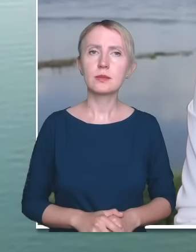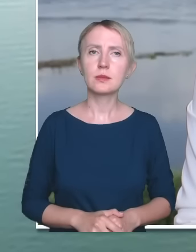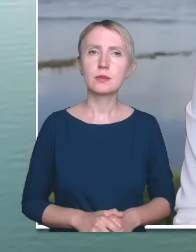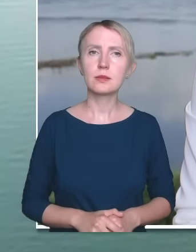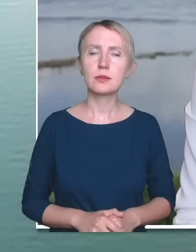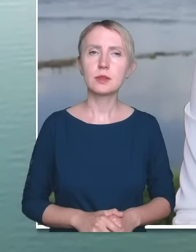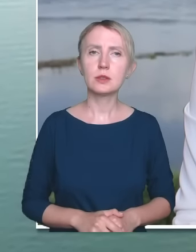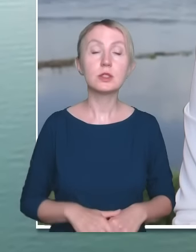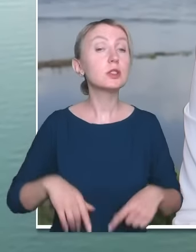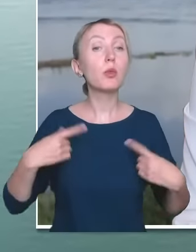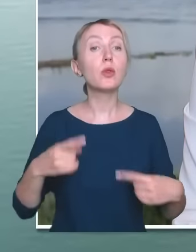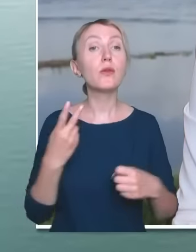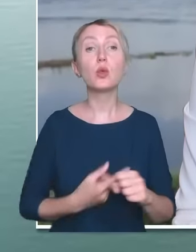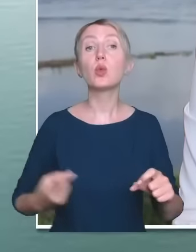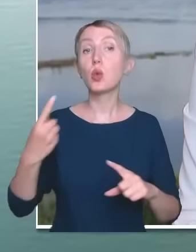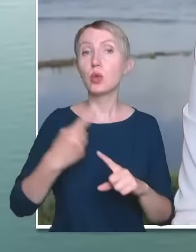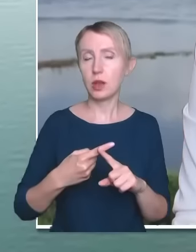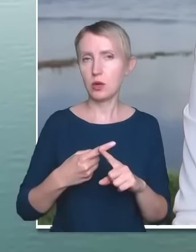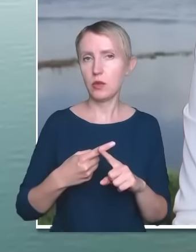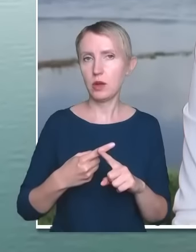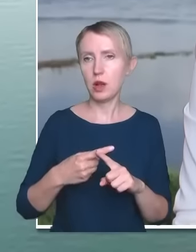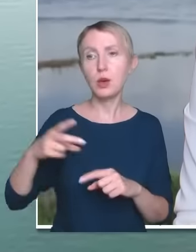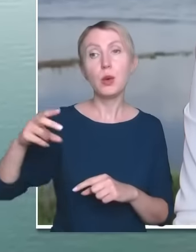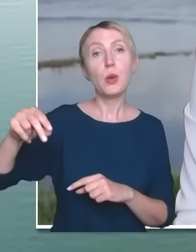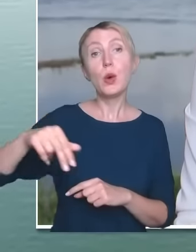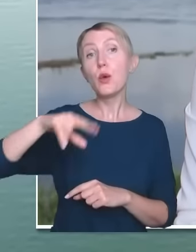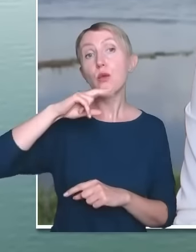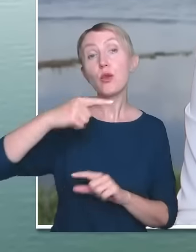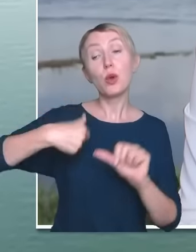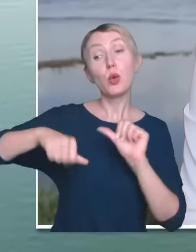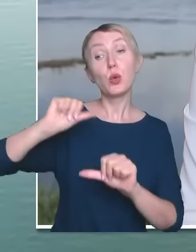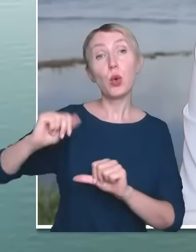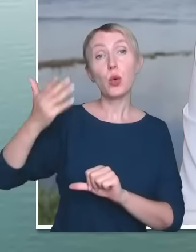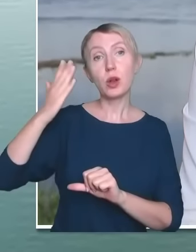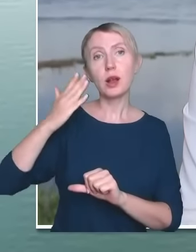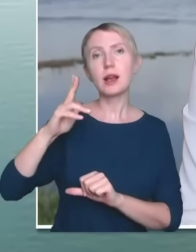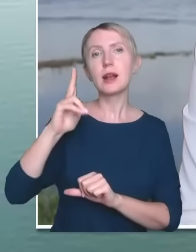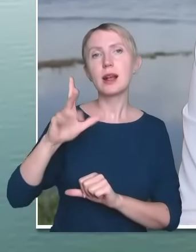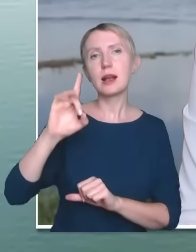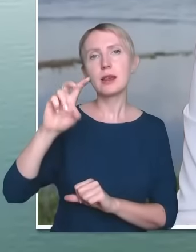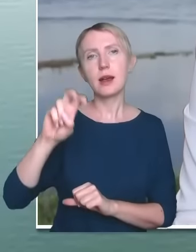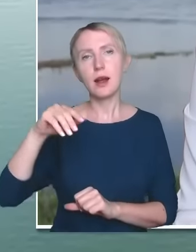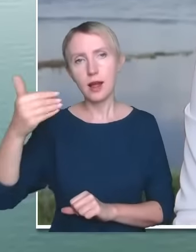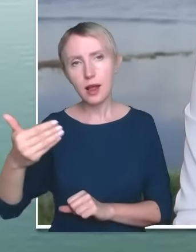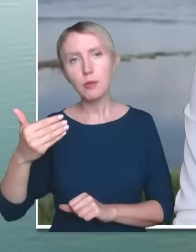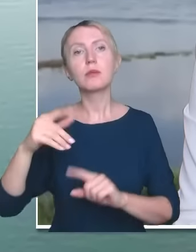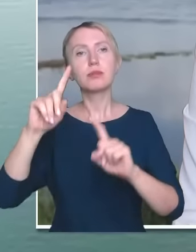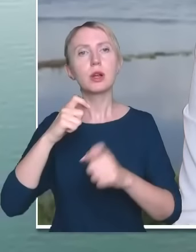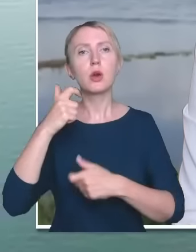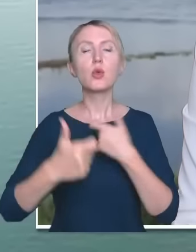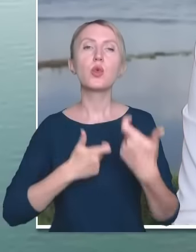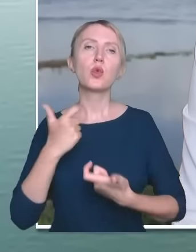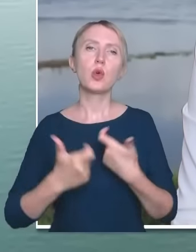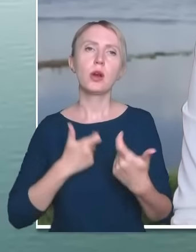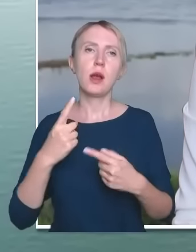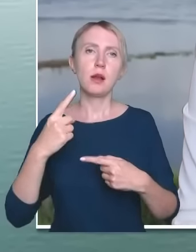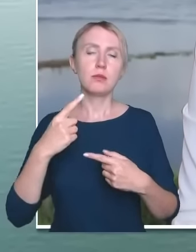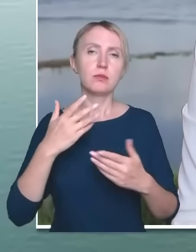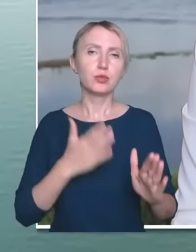tych dodatkowych ładunków zasolonej wody, my już w zeszłym roku poprzez KGHM rozpoczęliśmy proces